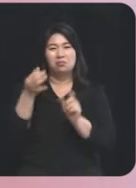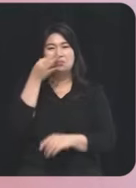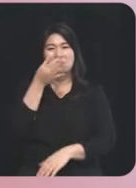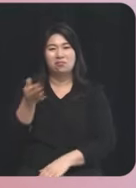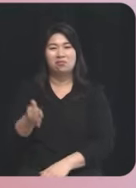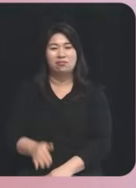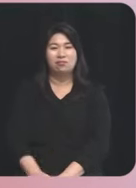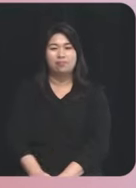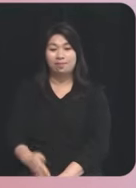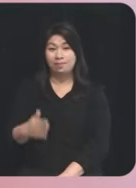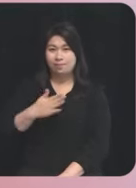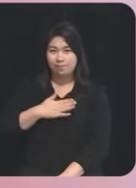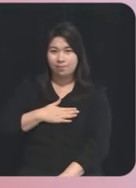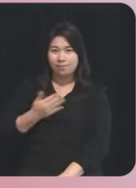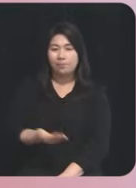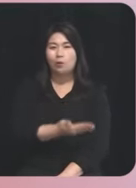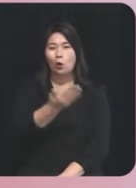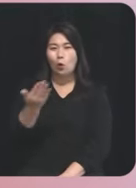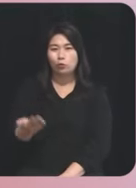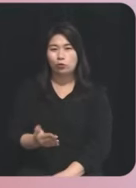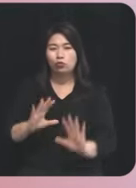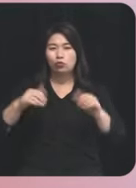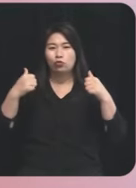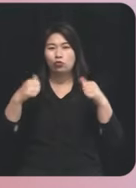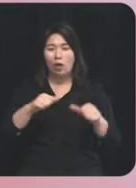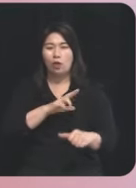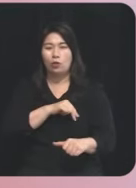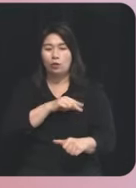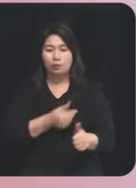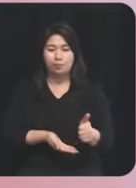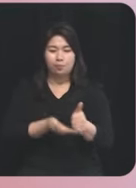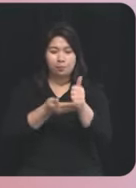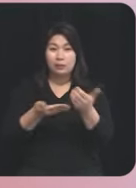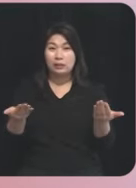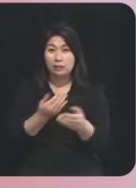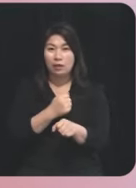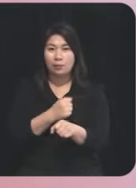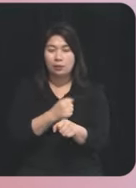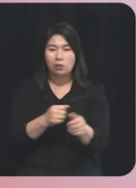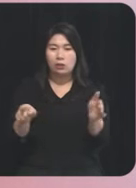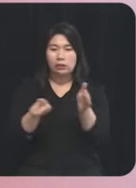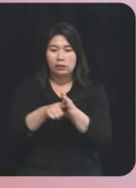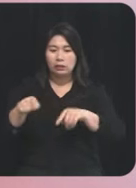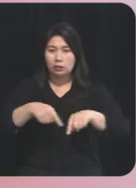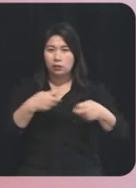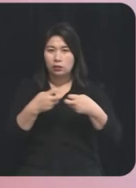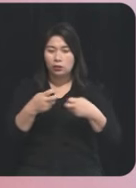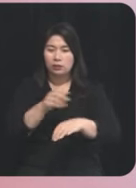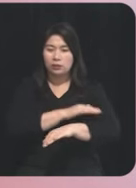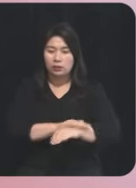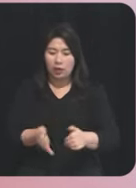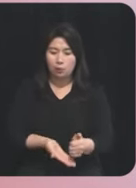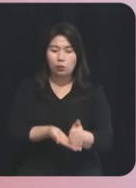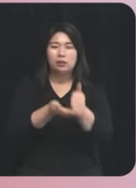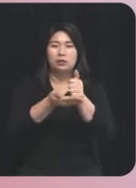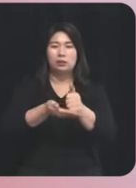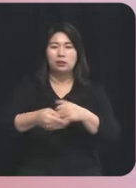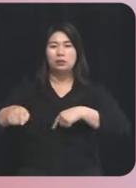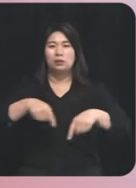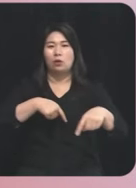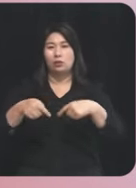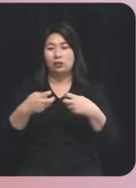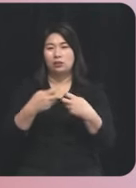보여주었습니다. 저는 여러 국회의원님들 모시면서 신의의 정치, 겸손으로 잘 모시는 성김의 정치를